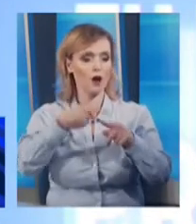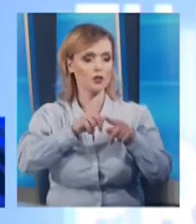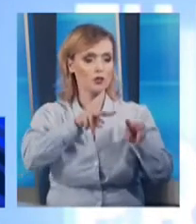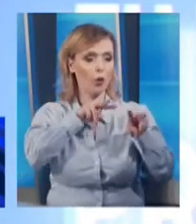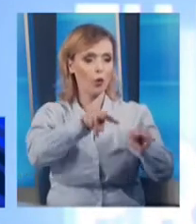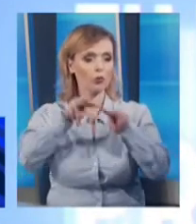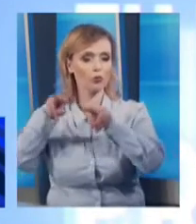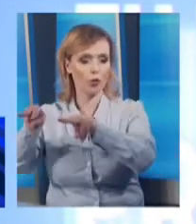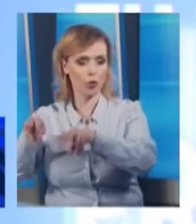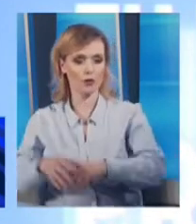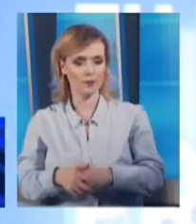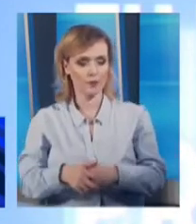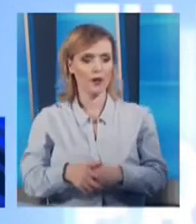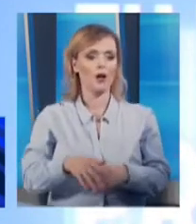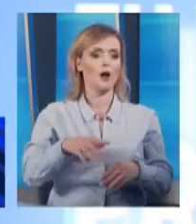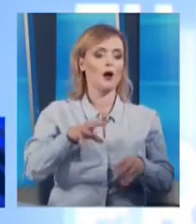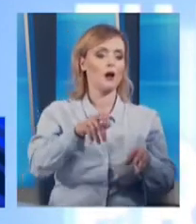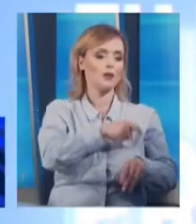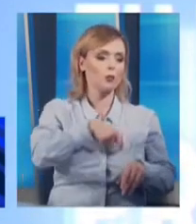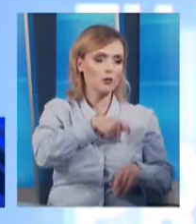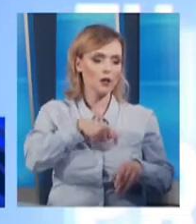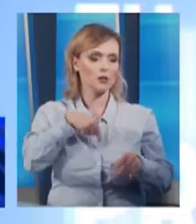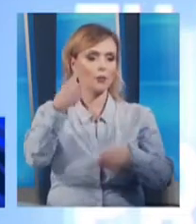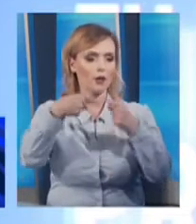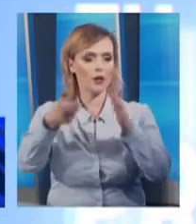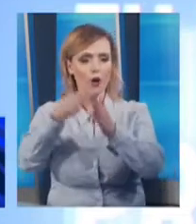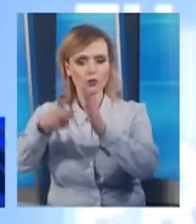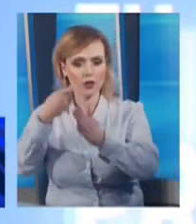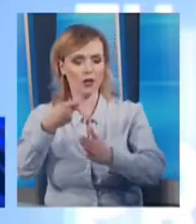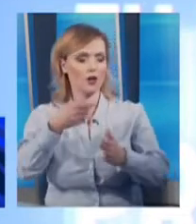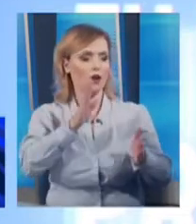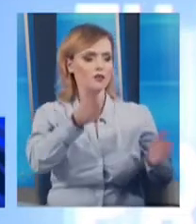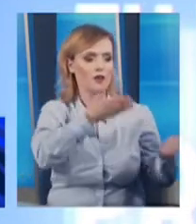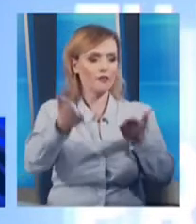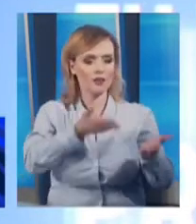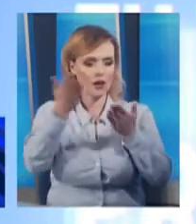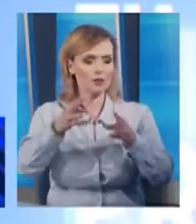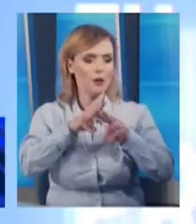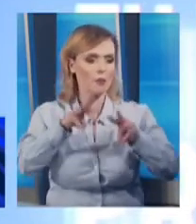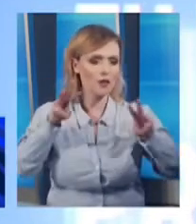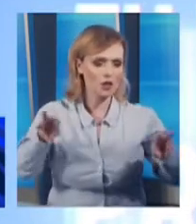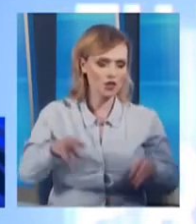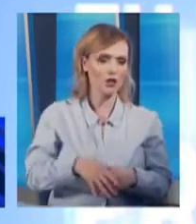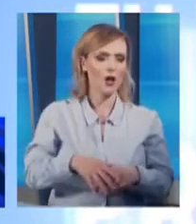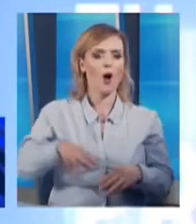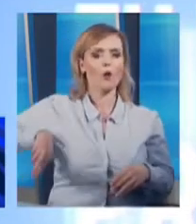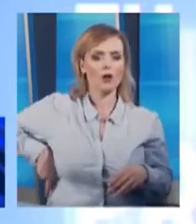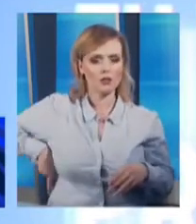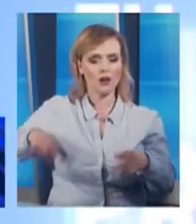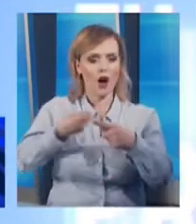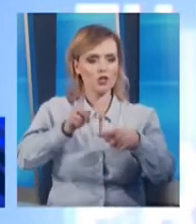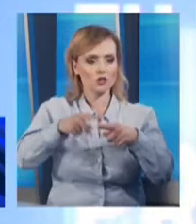prin audieri, prin invitarea miniștrilor, șefilor de agenții, pot asigura